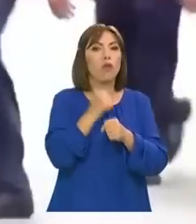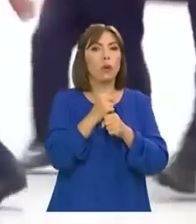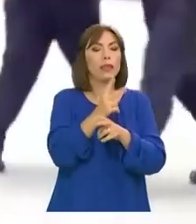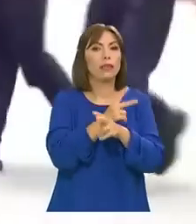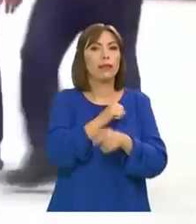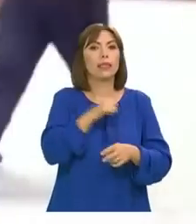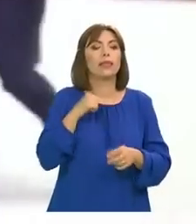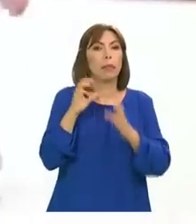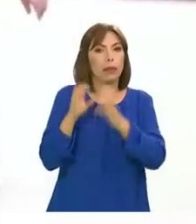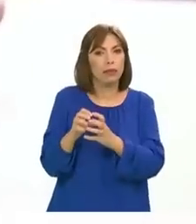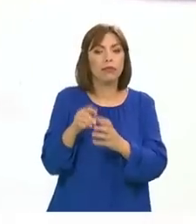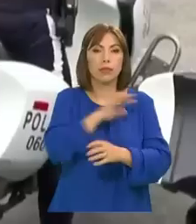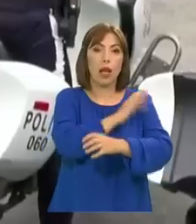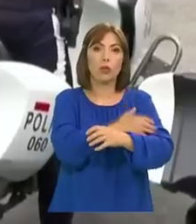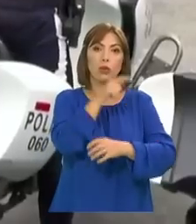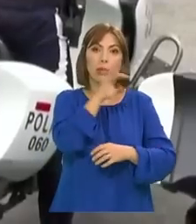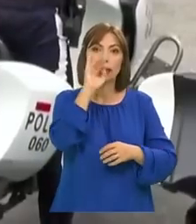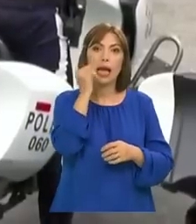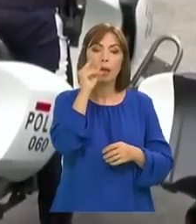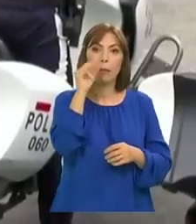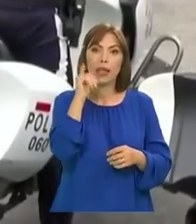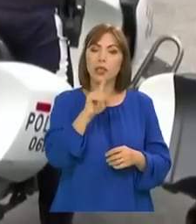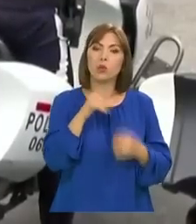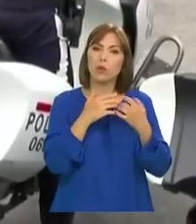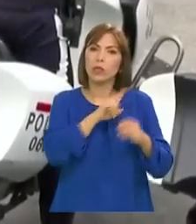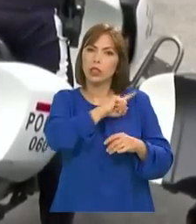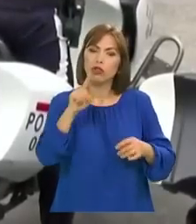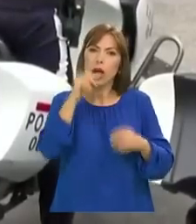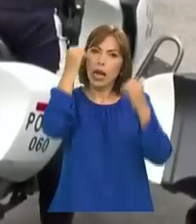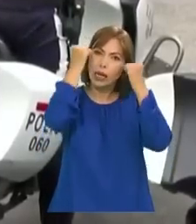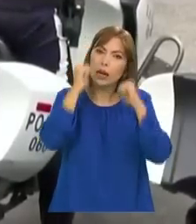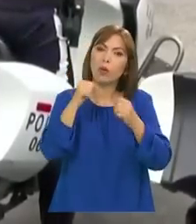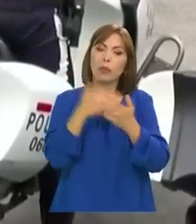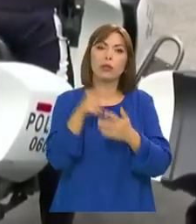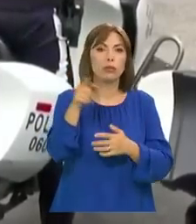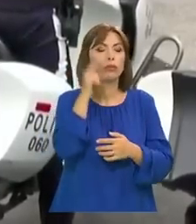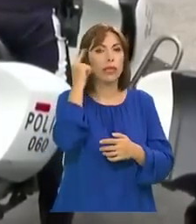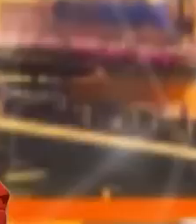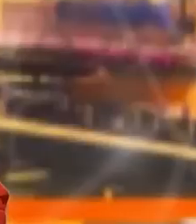independent. Autoritățile de la Taipei nu au fost însă niciodată recunoscute de Beijing.